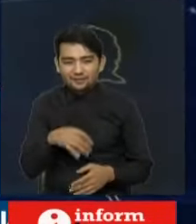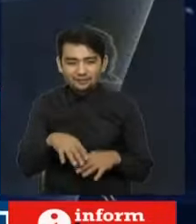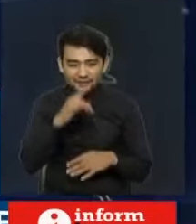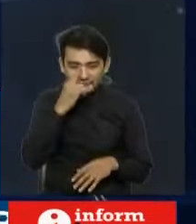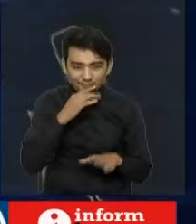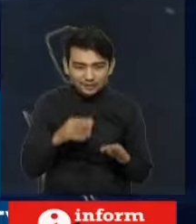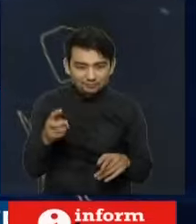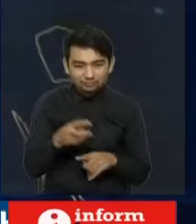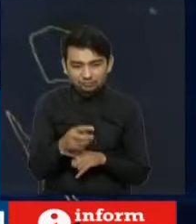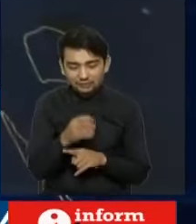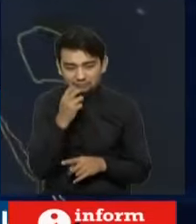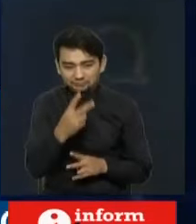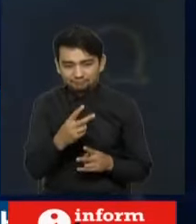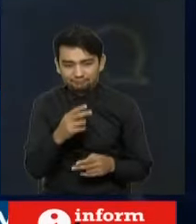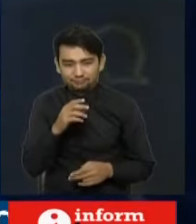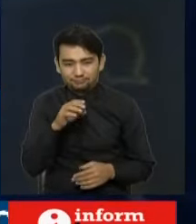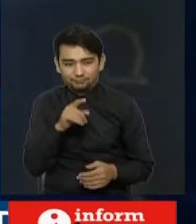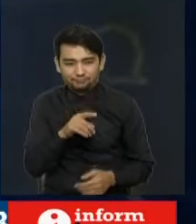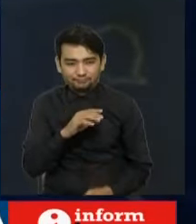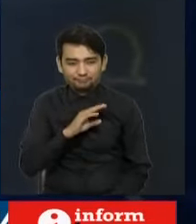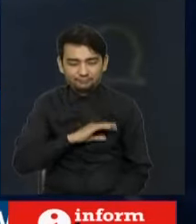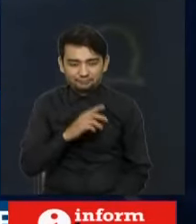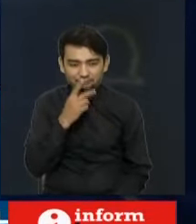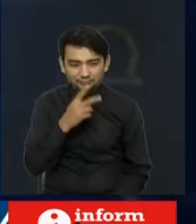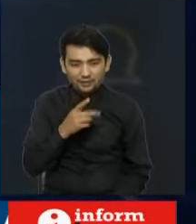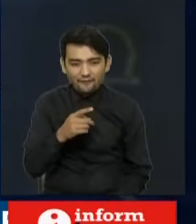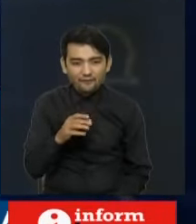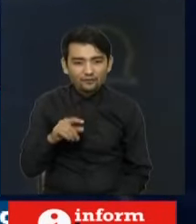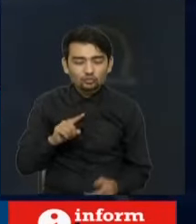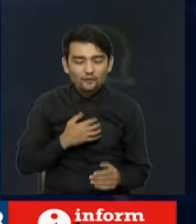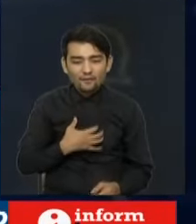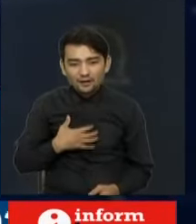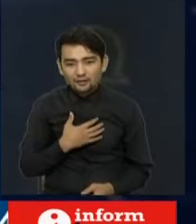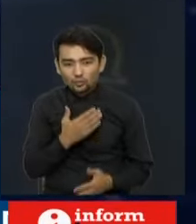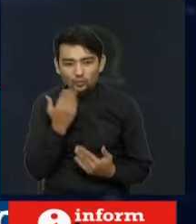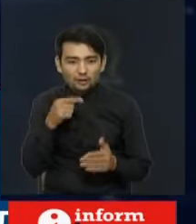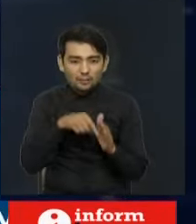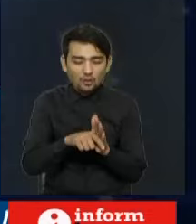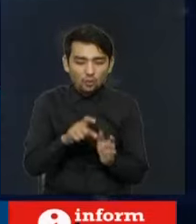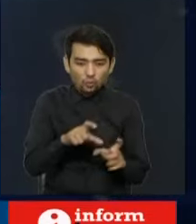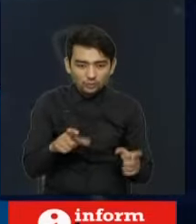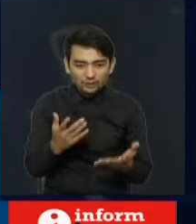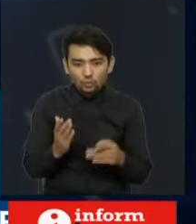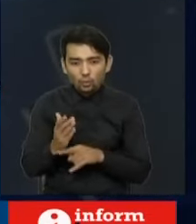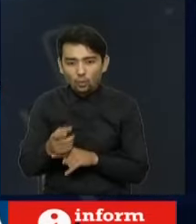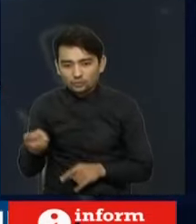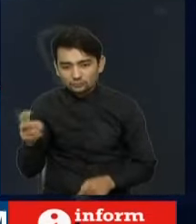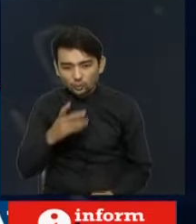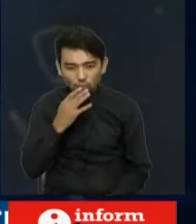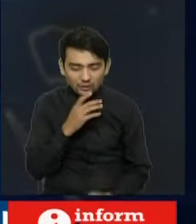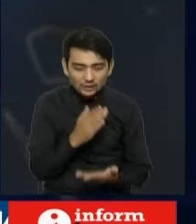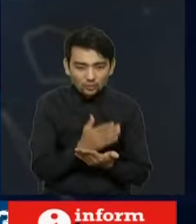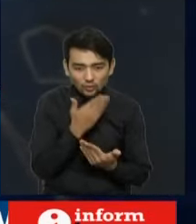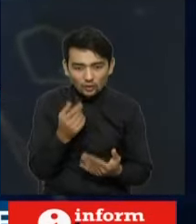еще и сопровождается нецензурной бранью. Их абсолютно не волнует, что внутри могли находиться люди, гости нашей страны. Им безразлично, что